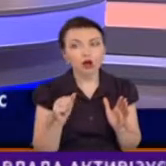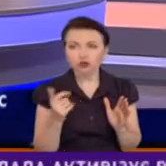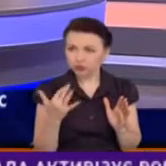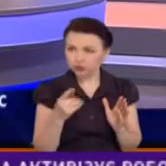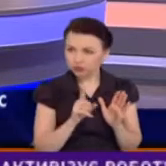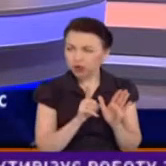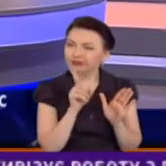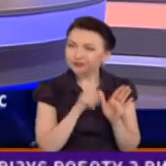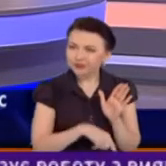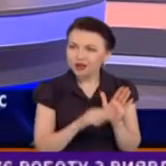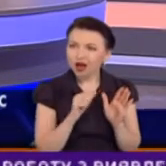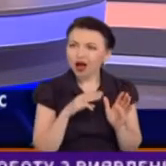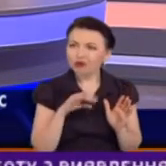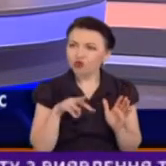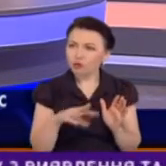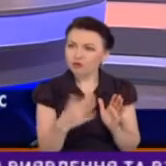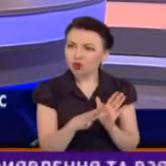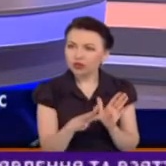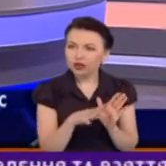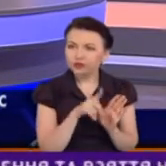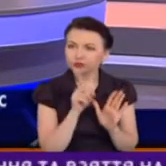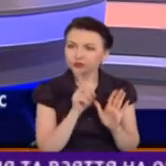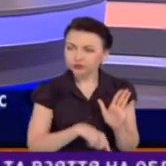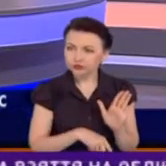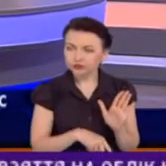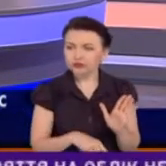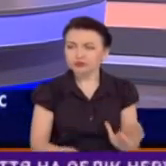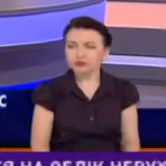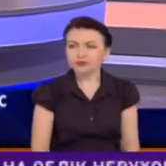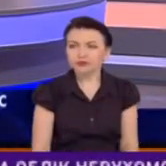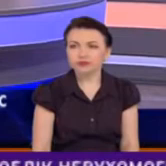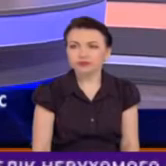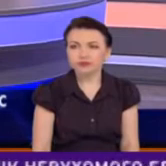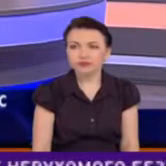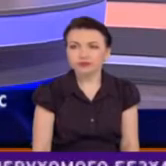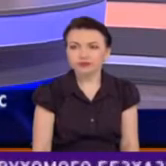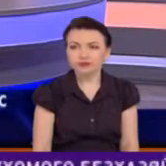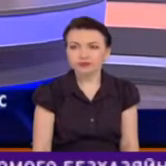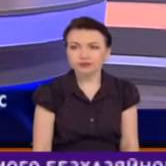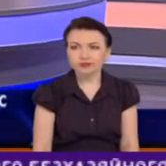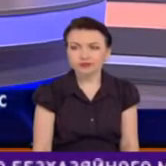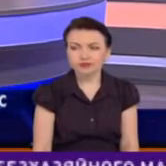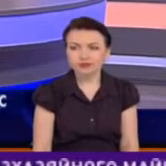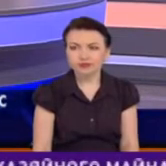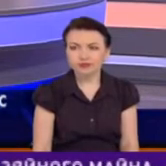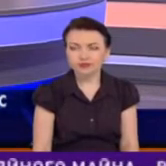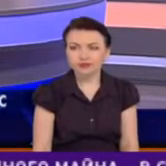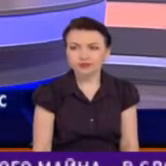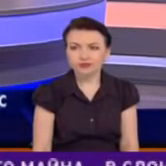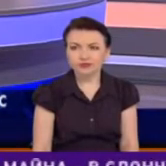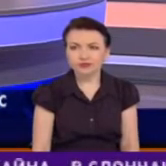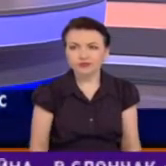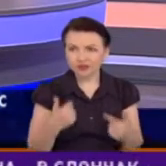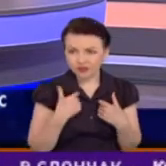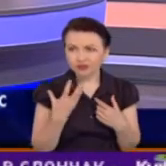в ДТЕКу чи там? Ті, хто встиг, ну, зрозуміло, що з того пісочника. Ще енергатом. Так, додає. Тобто я